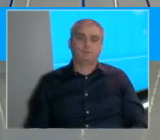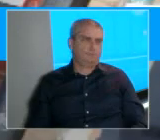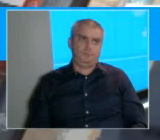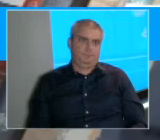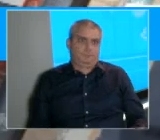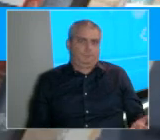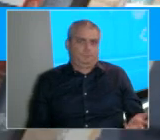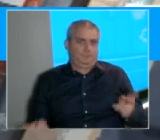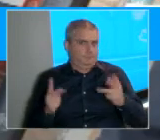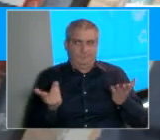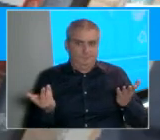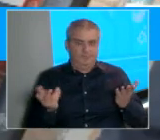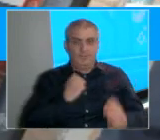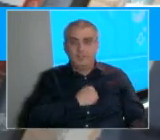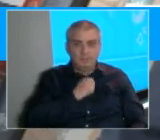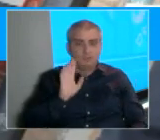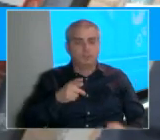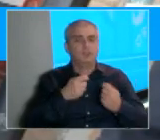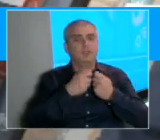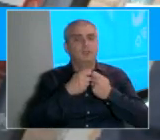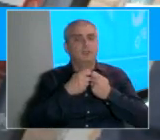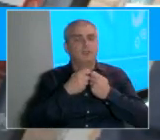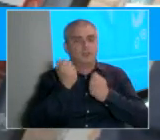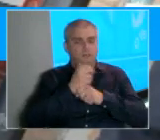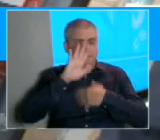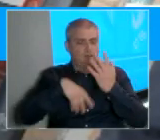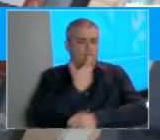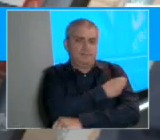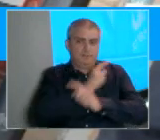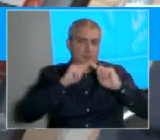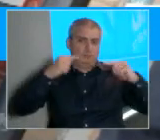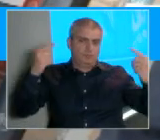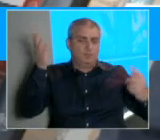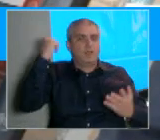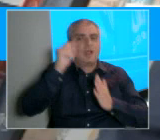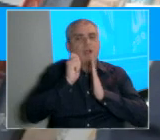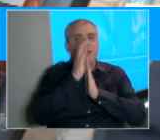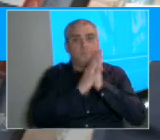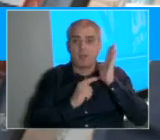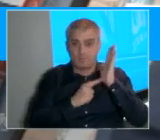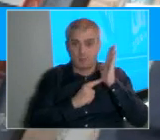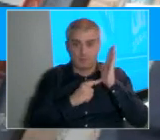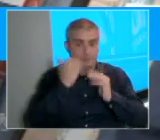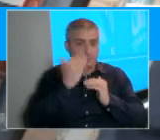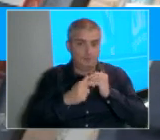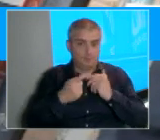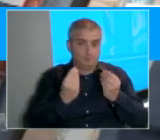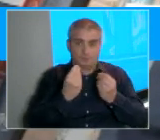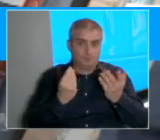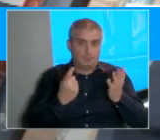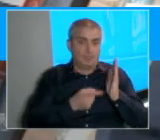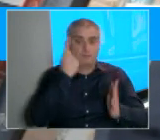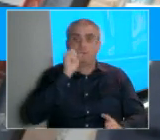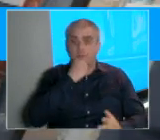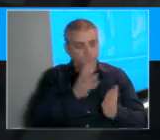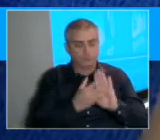לגמרי, לצערי גם עושים ערבוב בין חיסונים שונים, היה מאמר שבסופו של דבר, וזה משהו חד פעמי